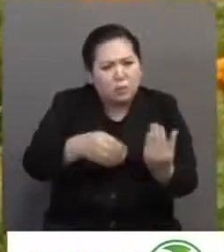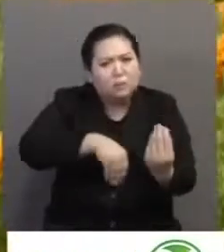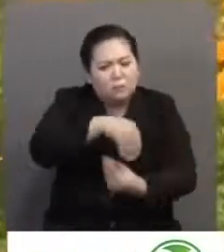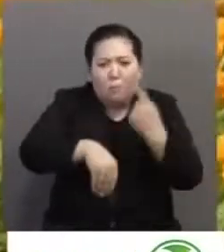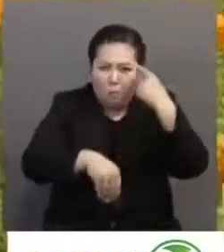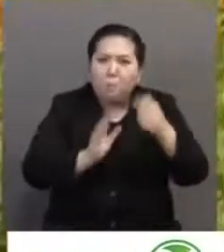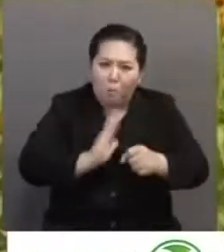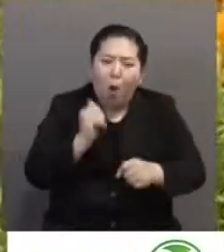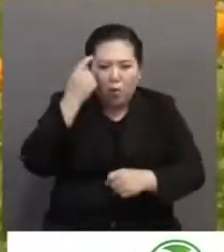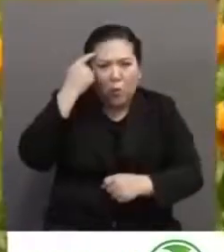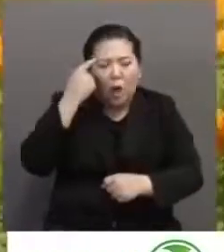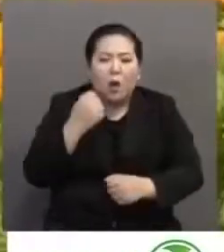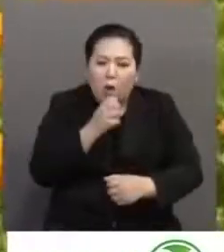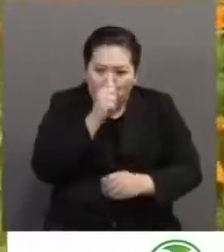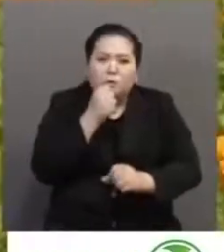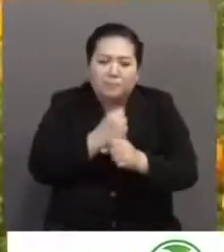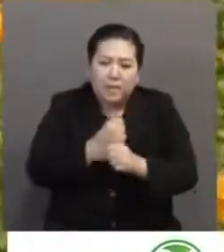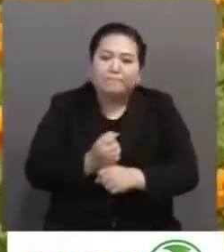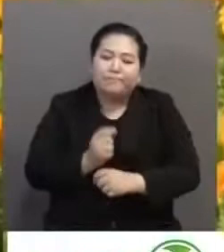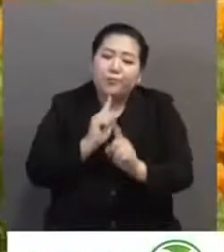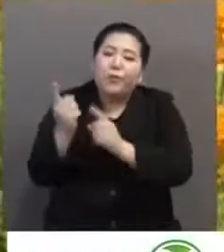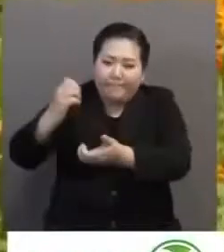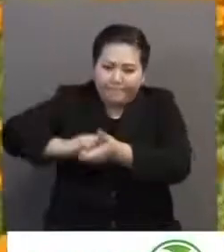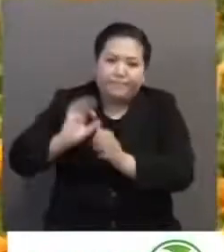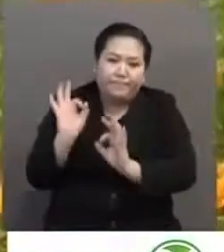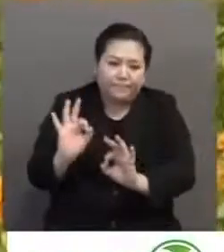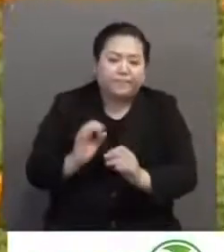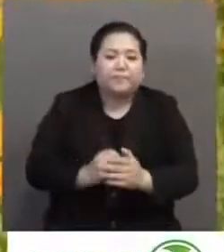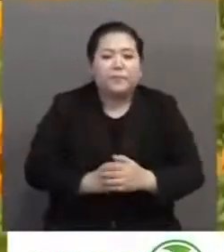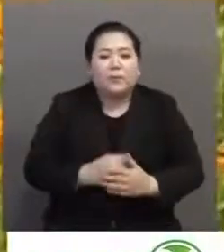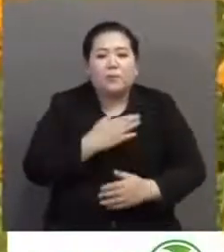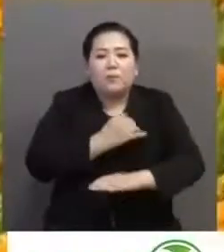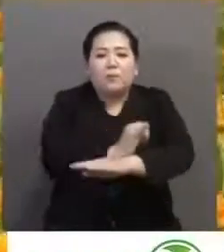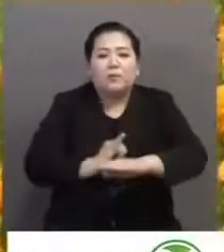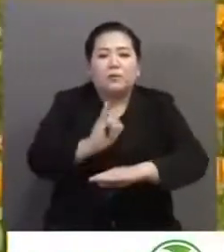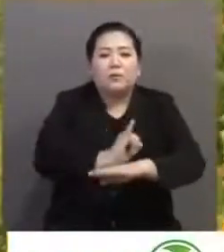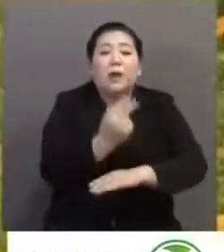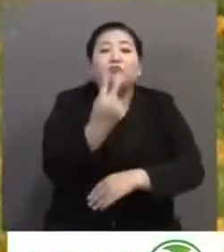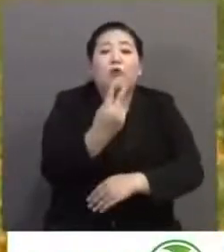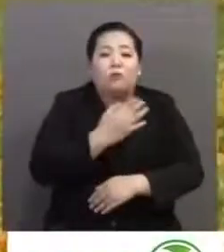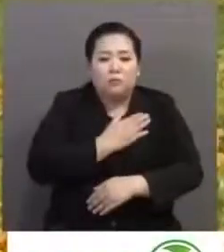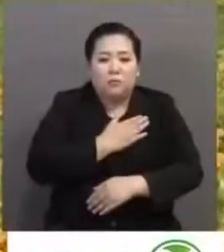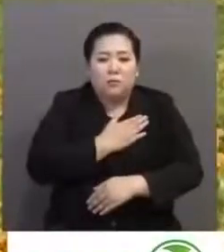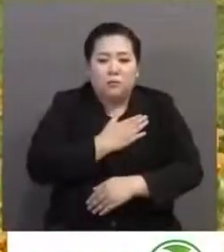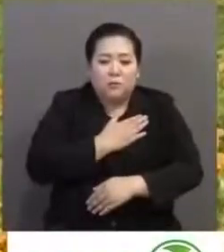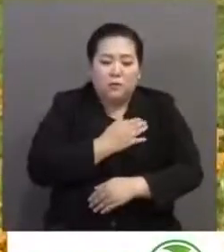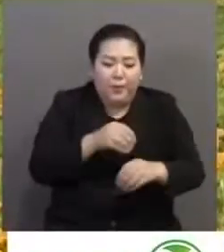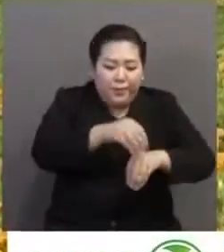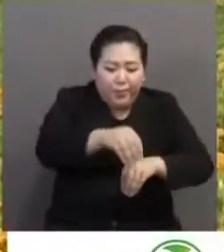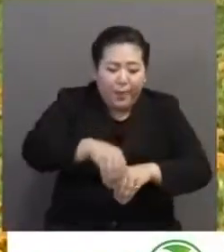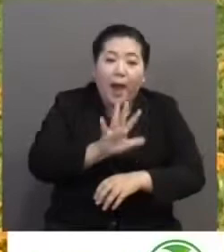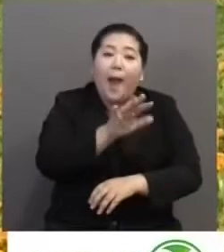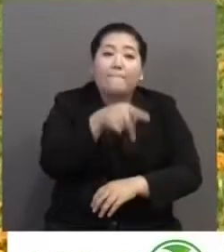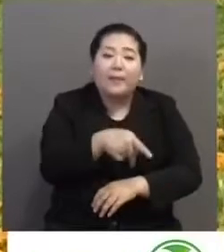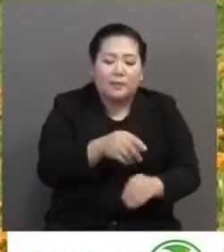เป็นอาชีพเสริมได้เราก็เลยไปติดต่อเขาของผมนี่2ไร่ครับแต่ชุดแรกจะเป็น 5,000 ต้น